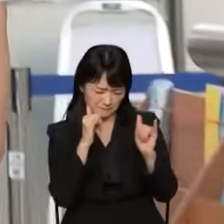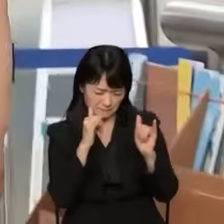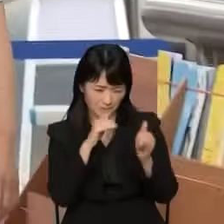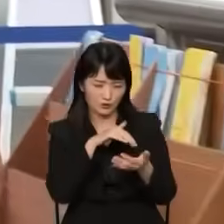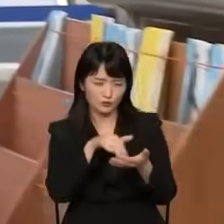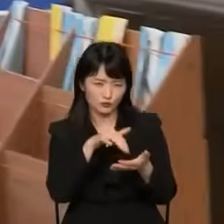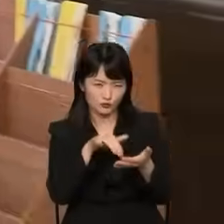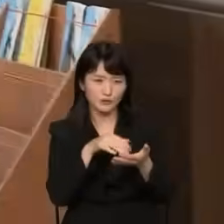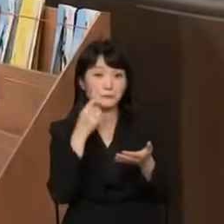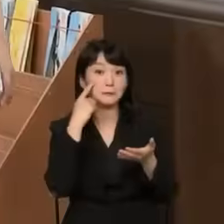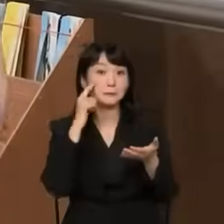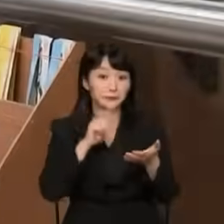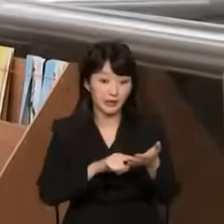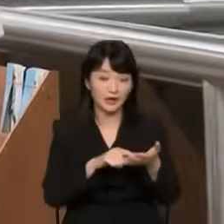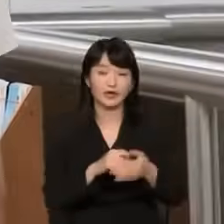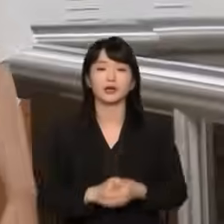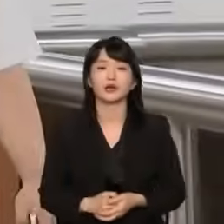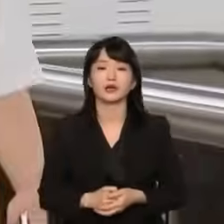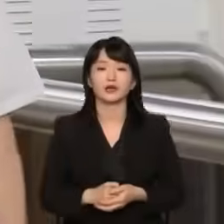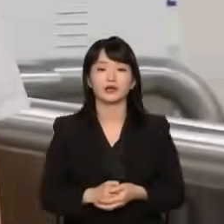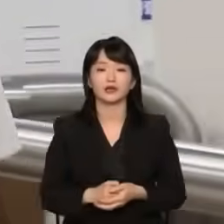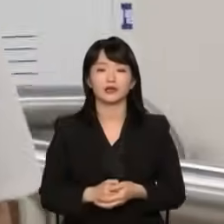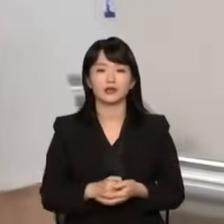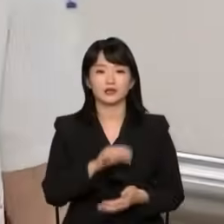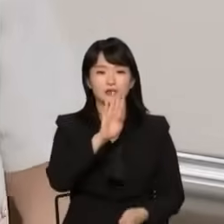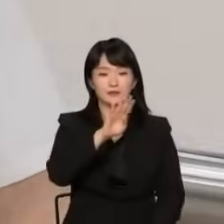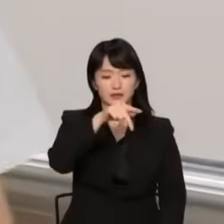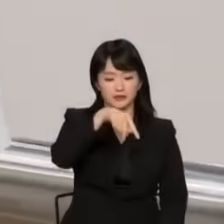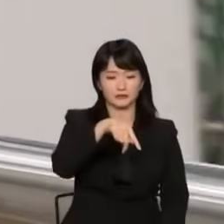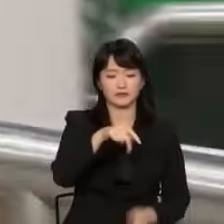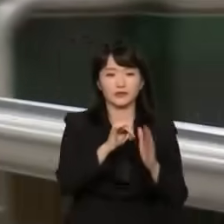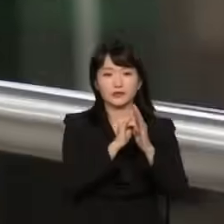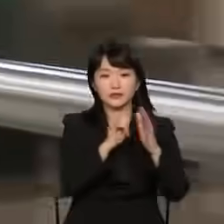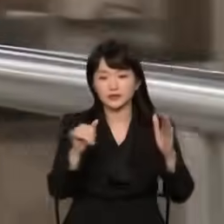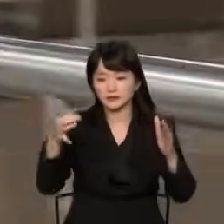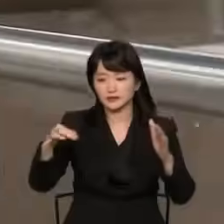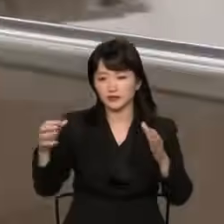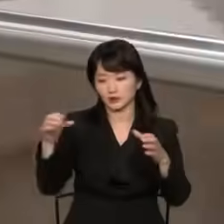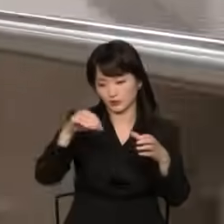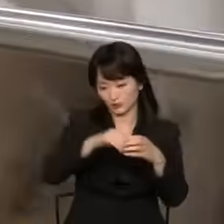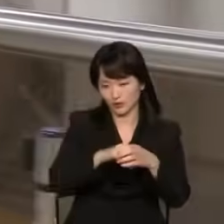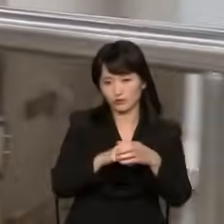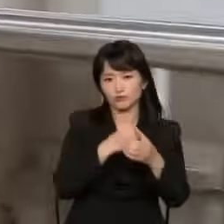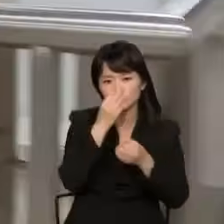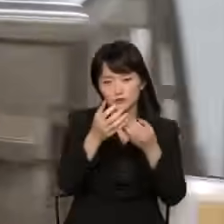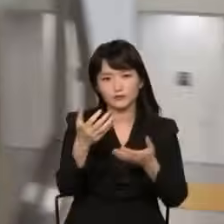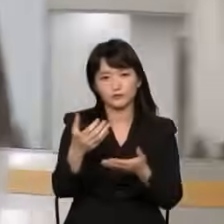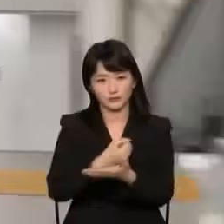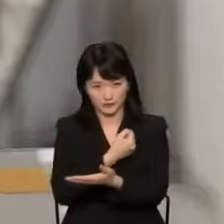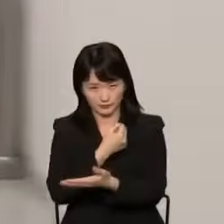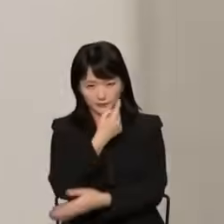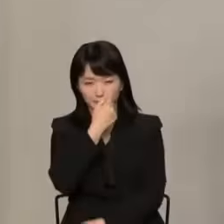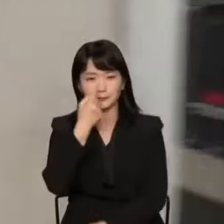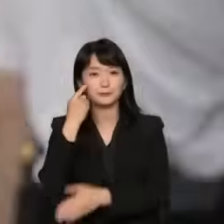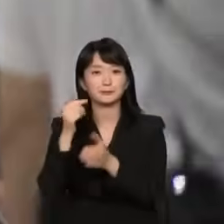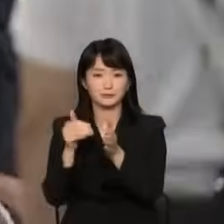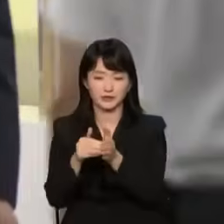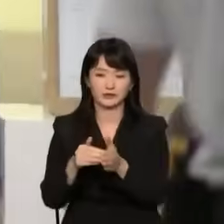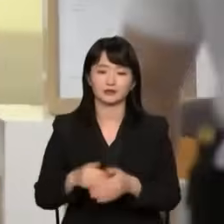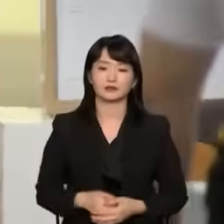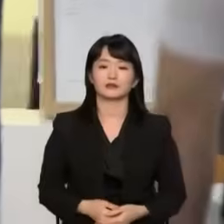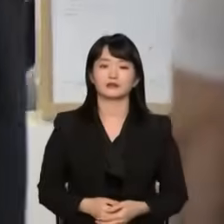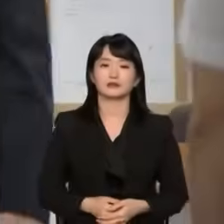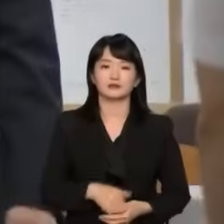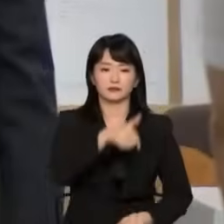나눈 점이 드러났고 검찰이 이른바 비피 패밀리에 김여사가 포함되 있었다는 진술을 확보했다는 사실도 확인됐습니다